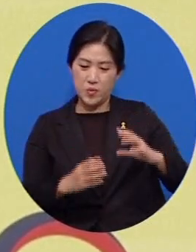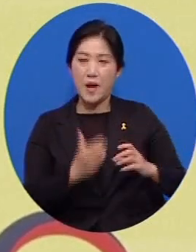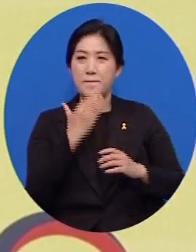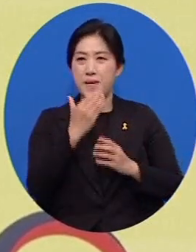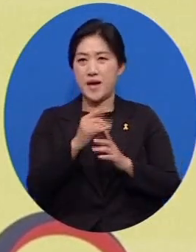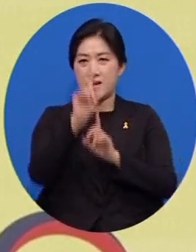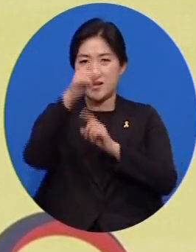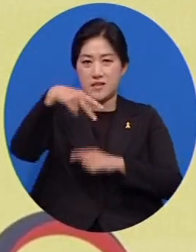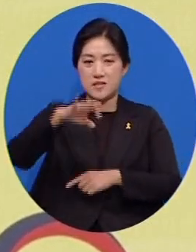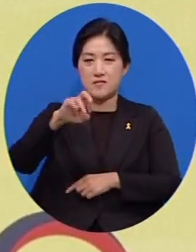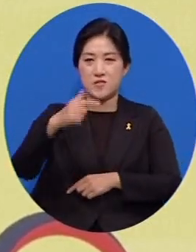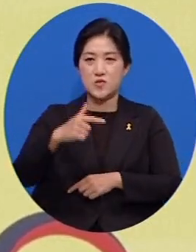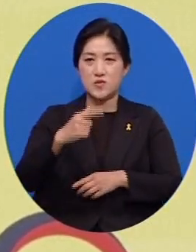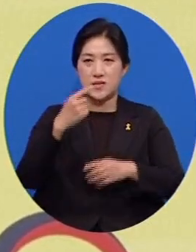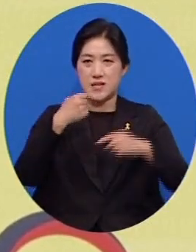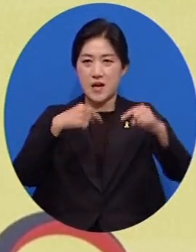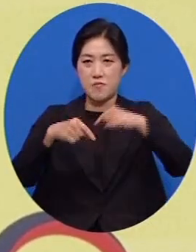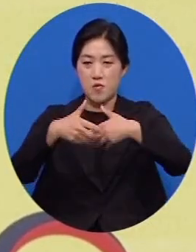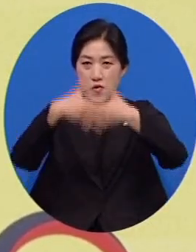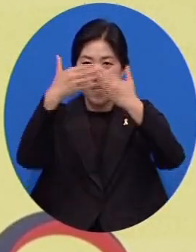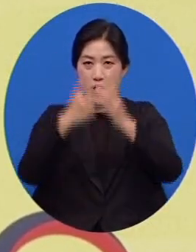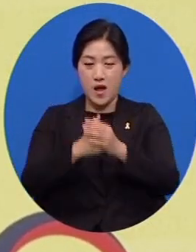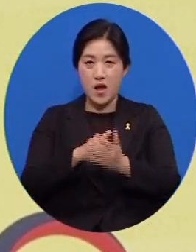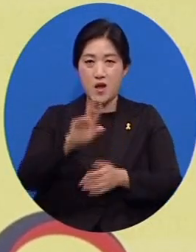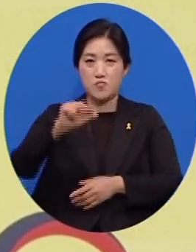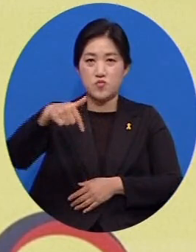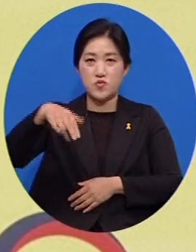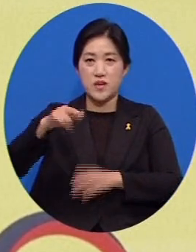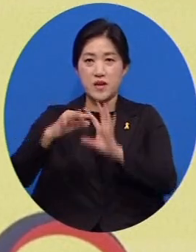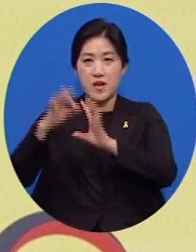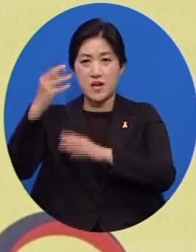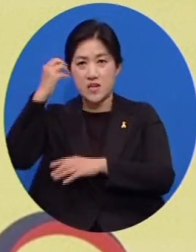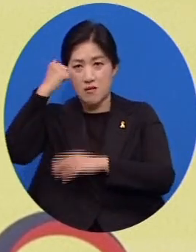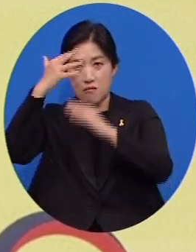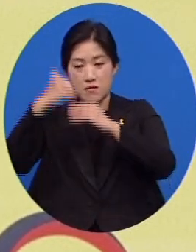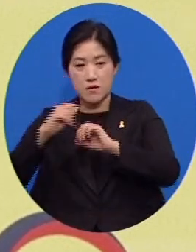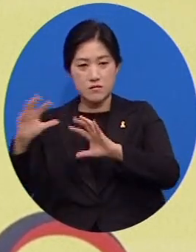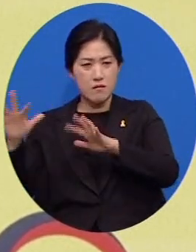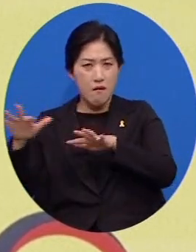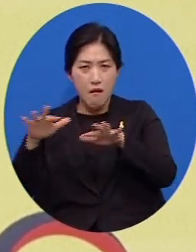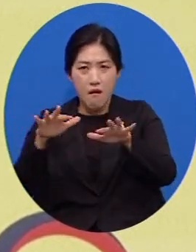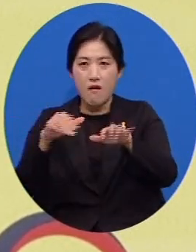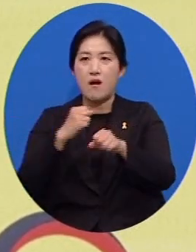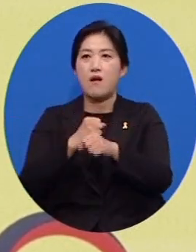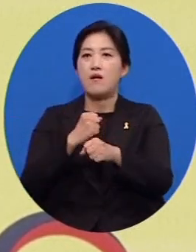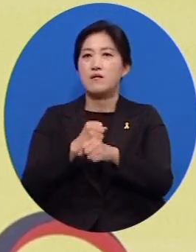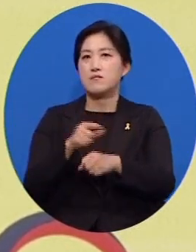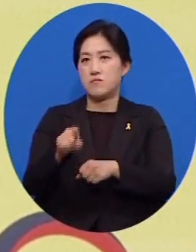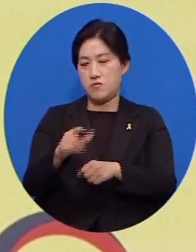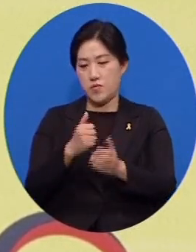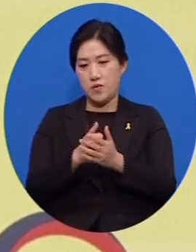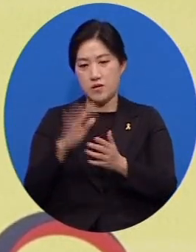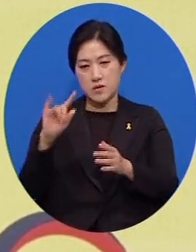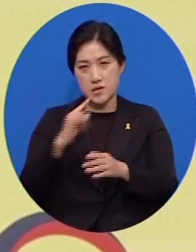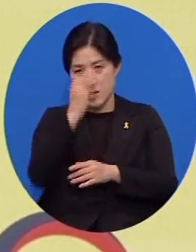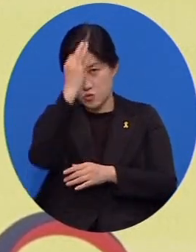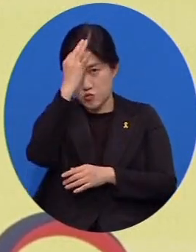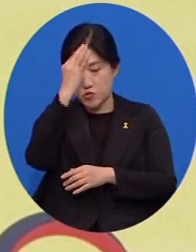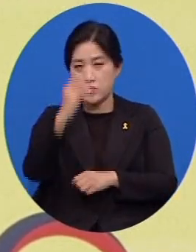이승준 감독의 부재의 기억에 많은 세계인들이 공감한 바가 바로 이 예술을 통한